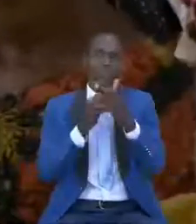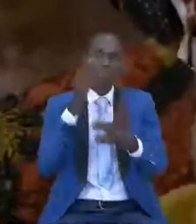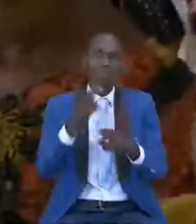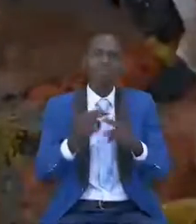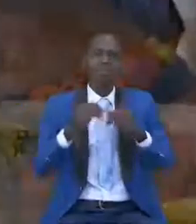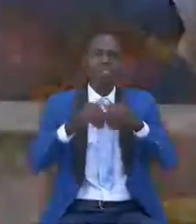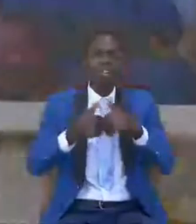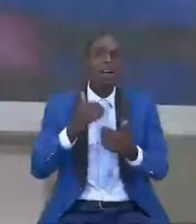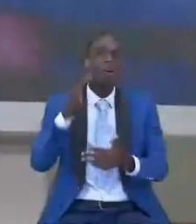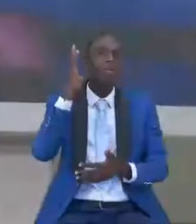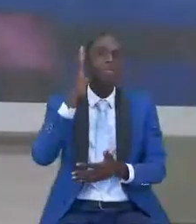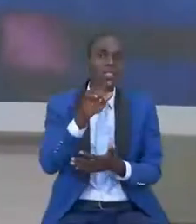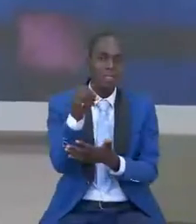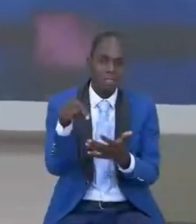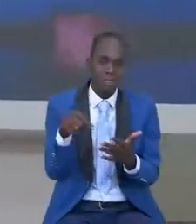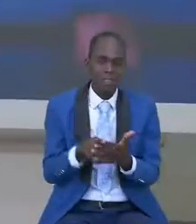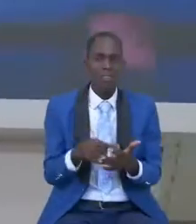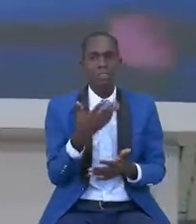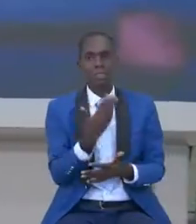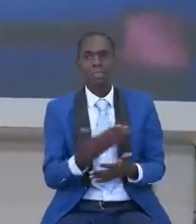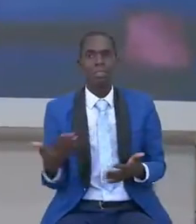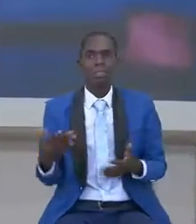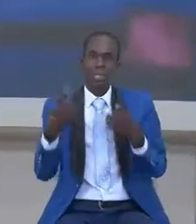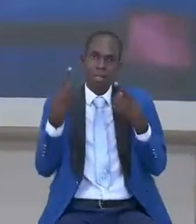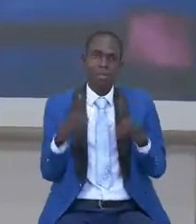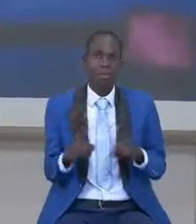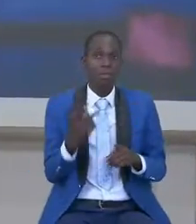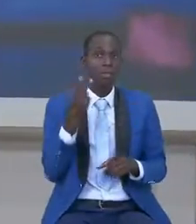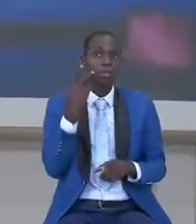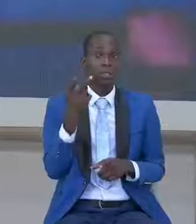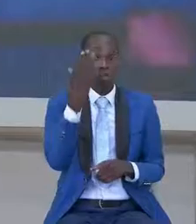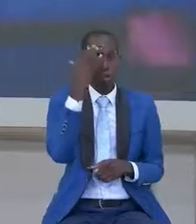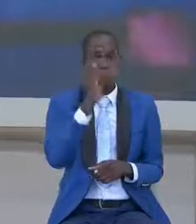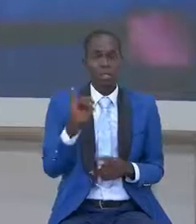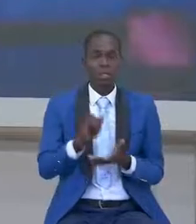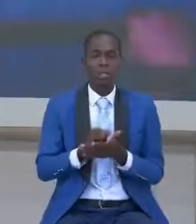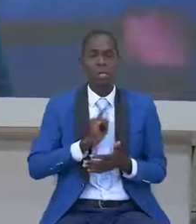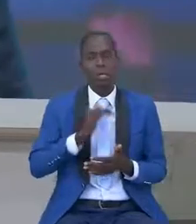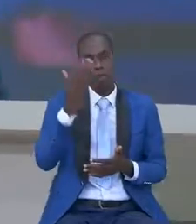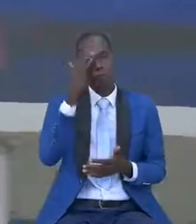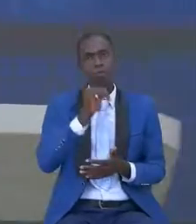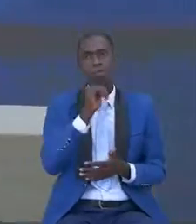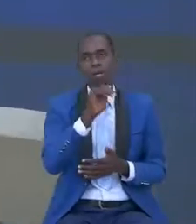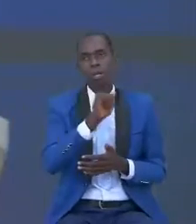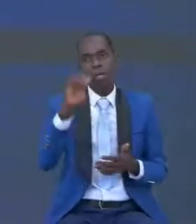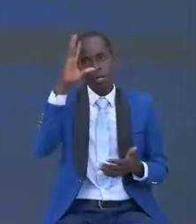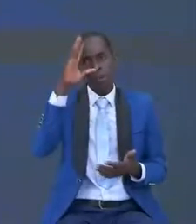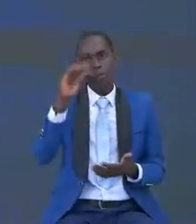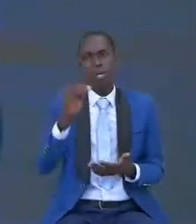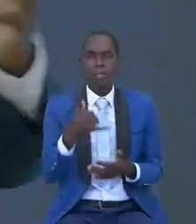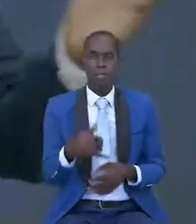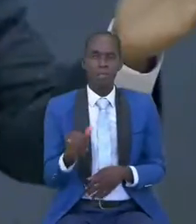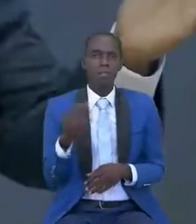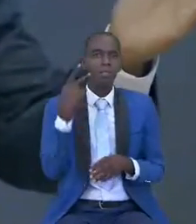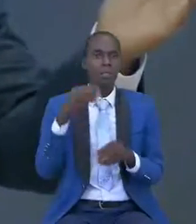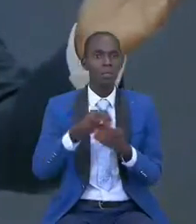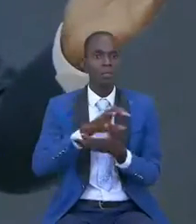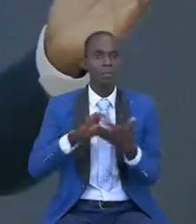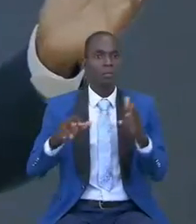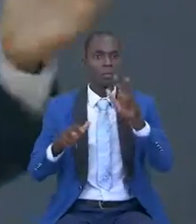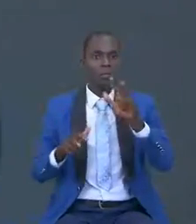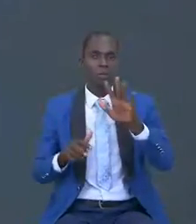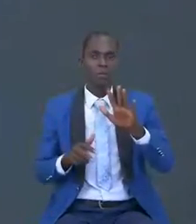Comment cela se ferait-il? Puisque je ne connais point d'homme. Verset 35.